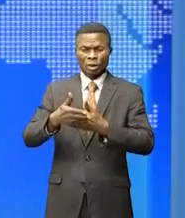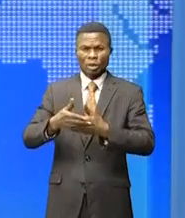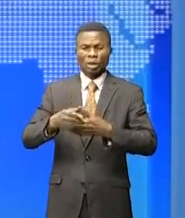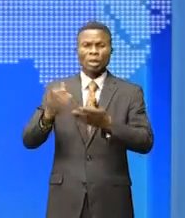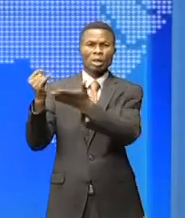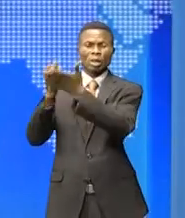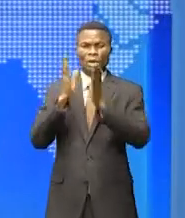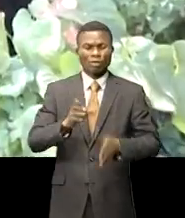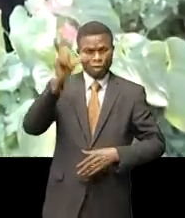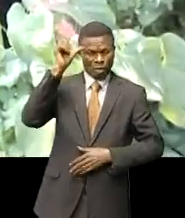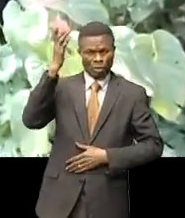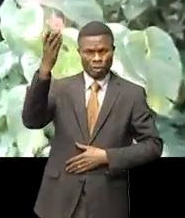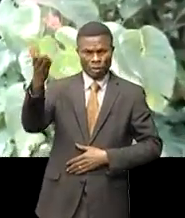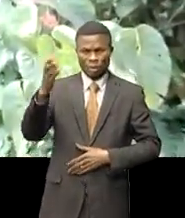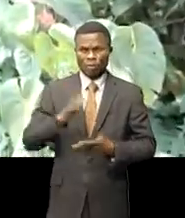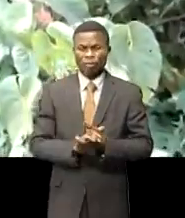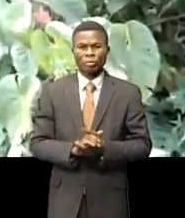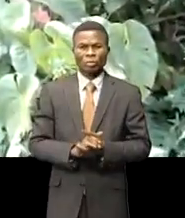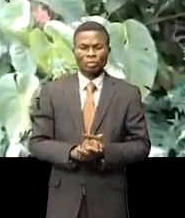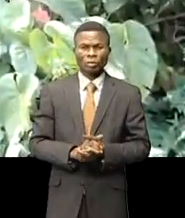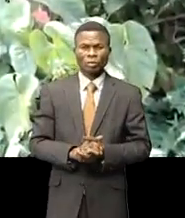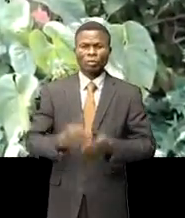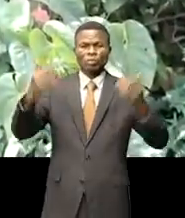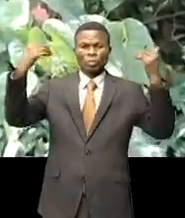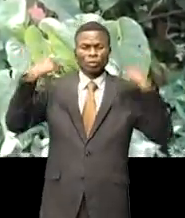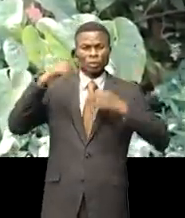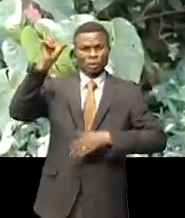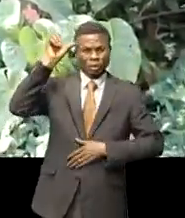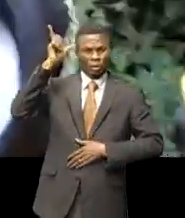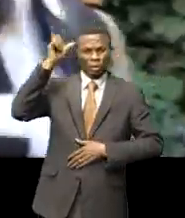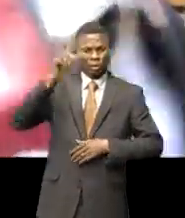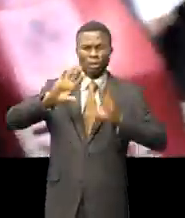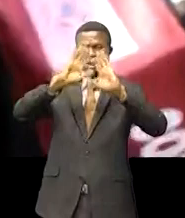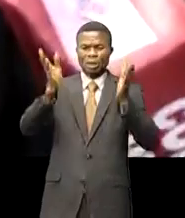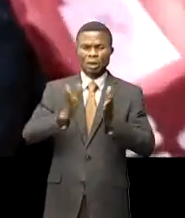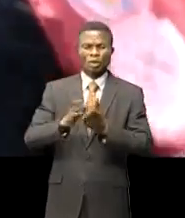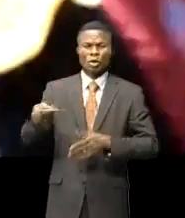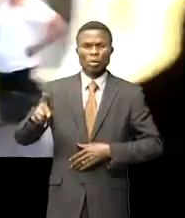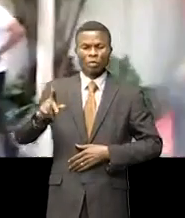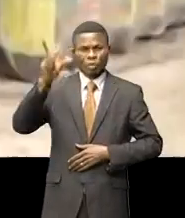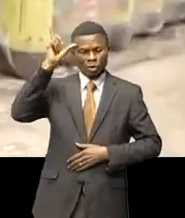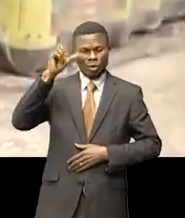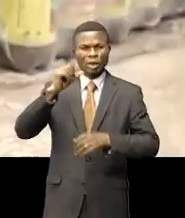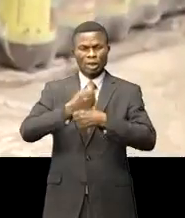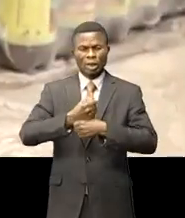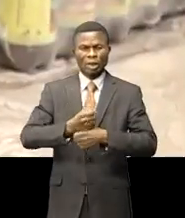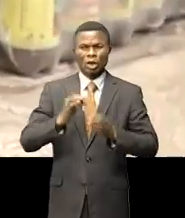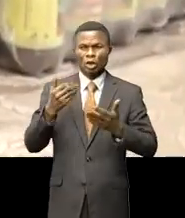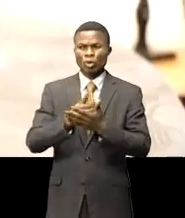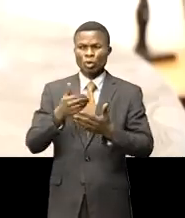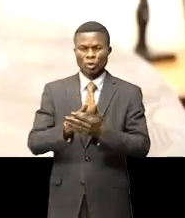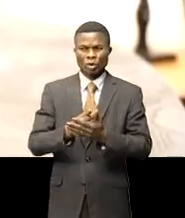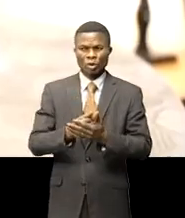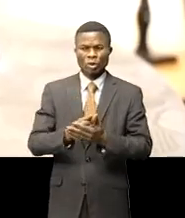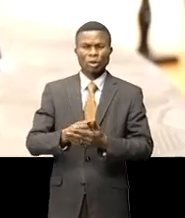à Lubumbashi. Ici à bâtir une notoriété à Lubumbashi et dans tout l'espace Katanga grâce à son invention. Un jus naturel qu'il